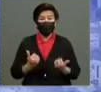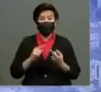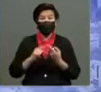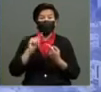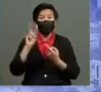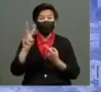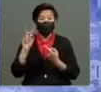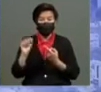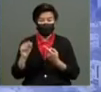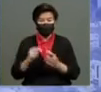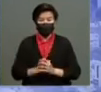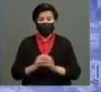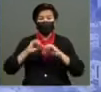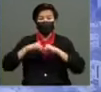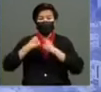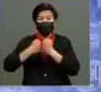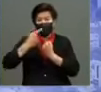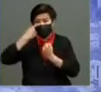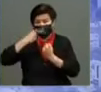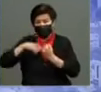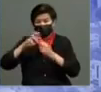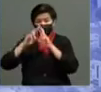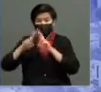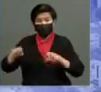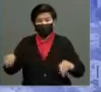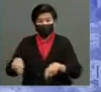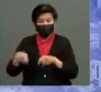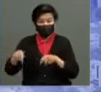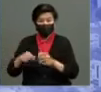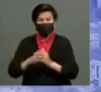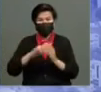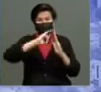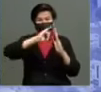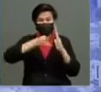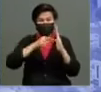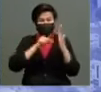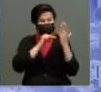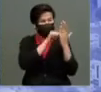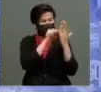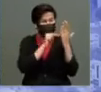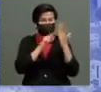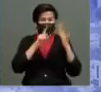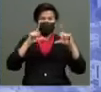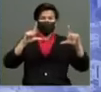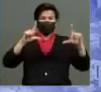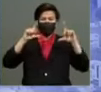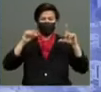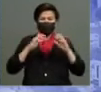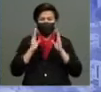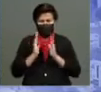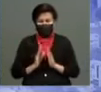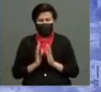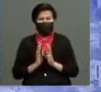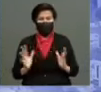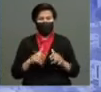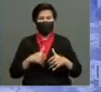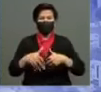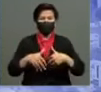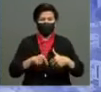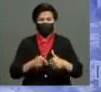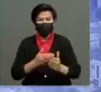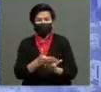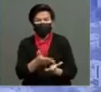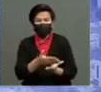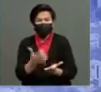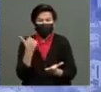สมาคมภัตตาคารไทยก็ขอมาว่าในจังหวัดใหญ่ๆเนี่ยมีคนที่ต้องซื้อต้องอะไรทั้งหลายมากเนี่ยกำลังซื้อเ